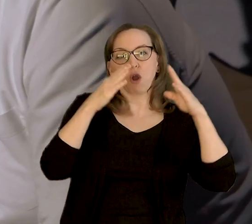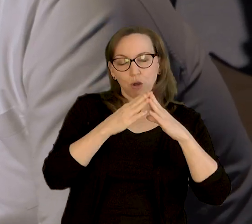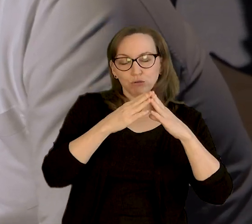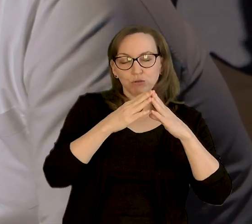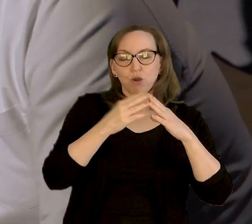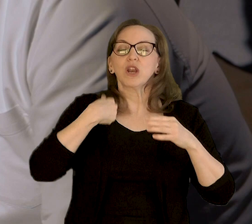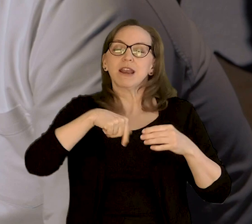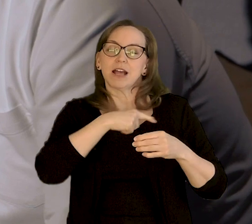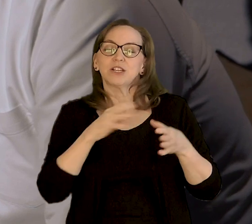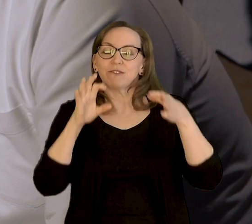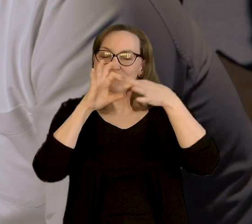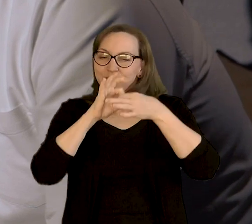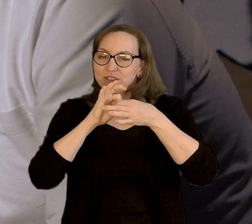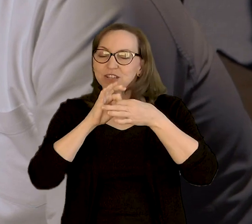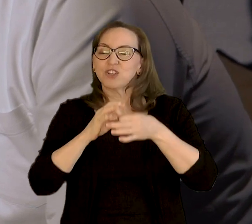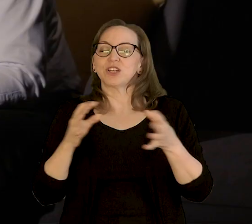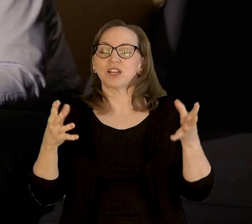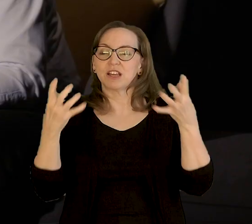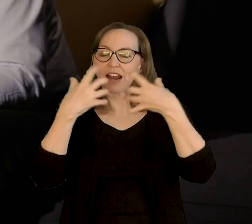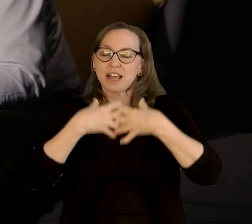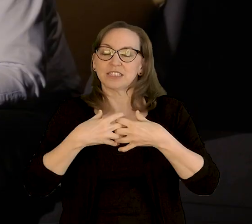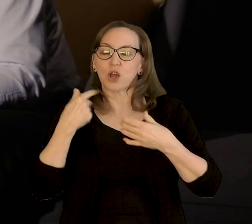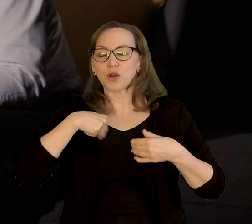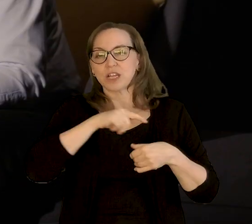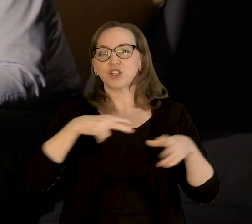relacje. Modlimy się o nasze rodziny.